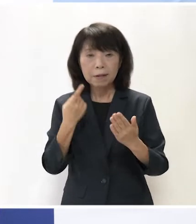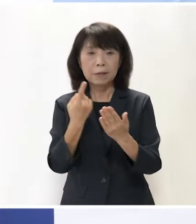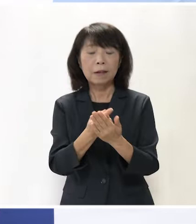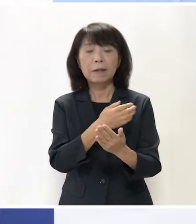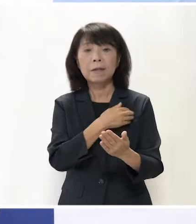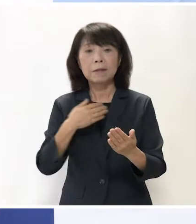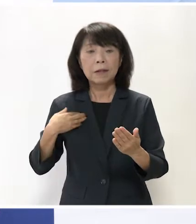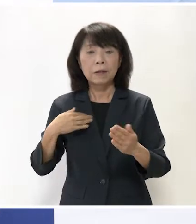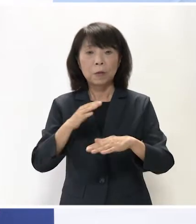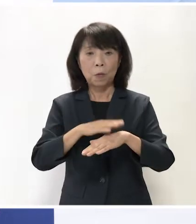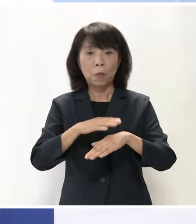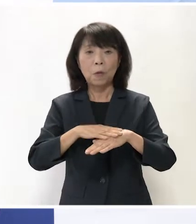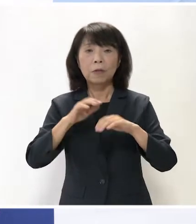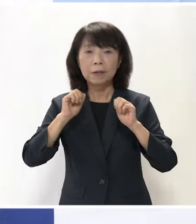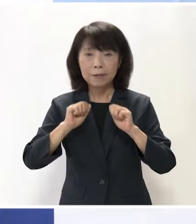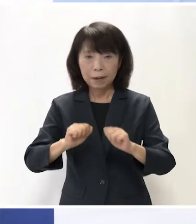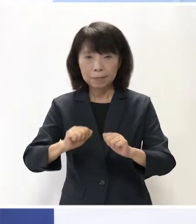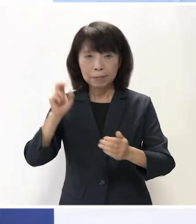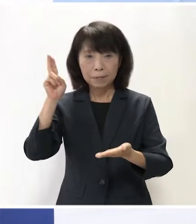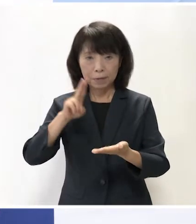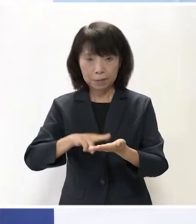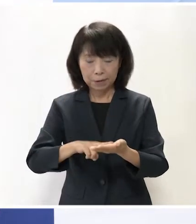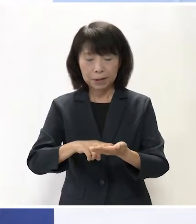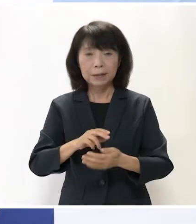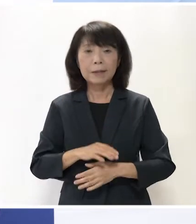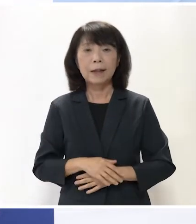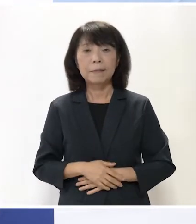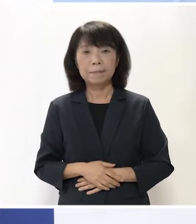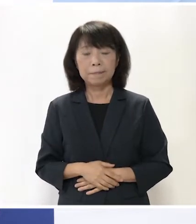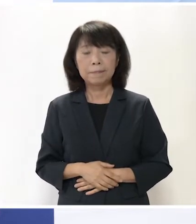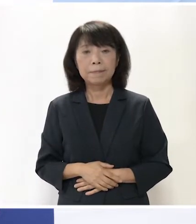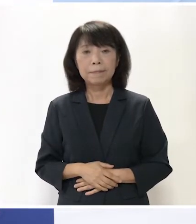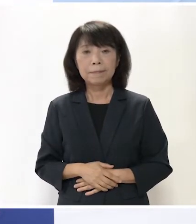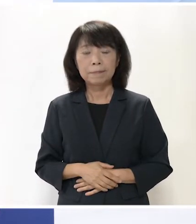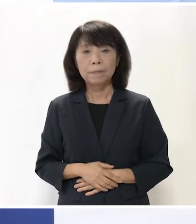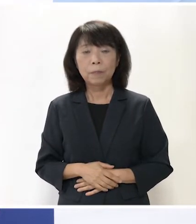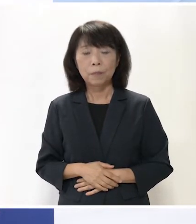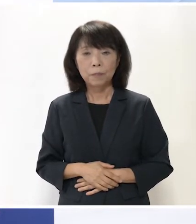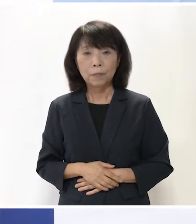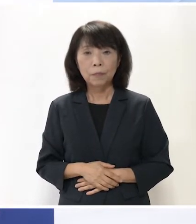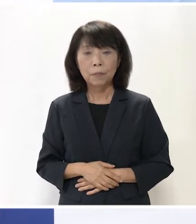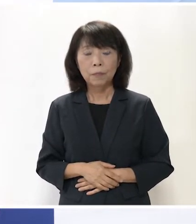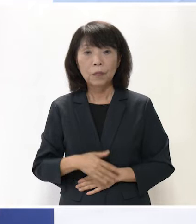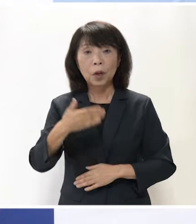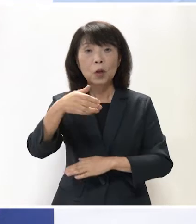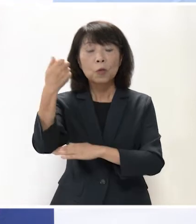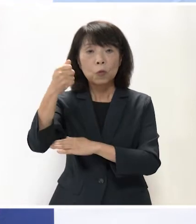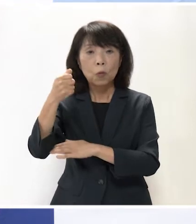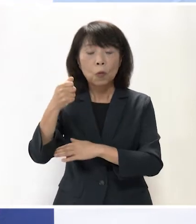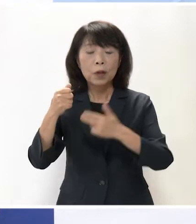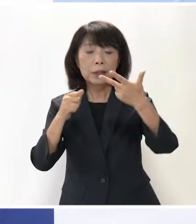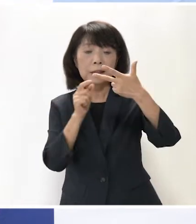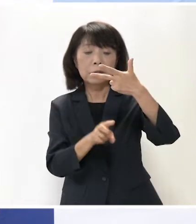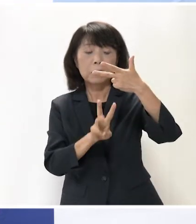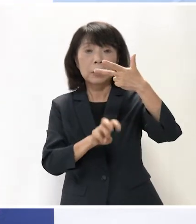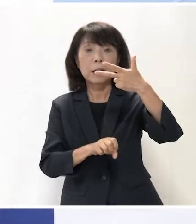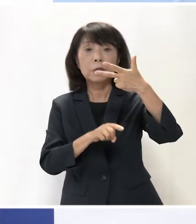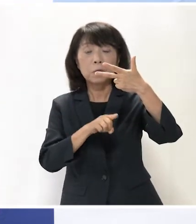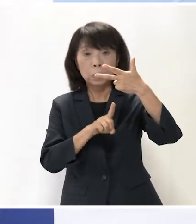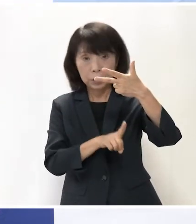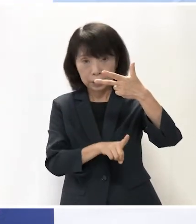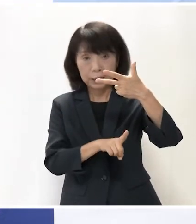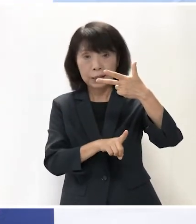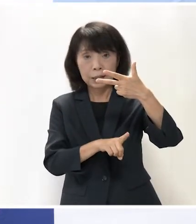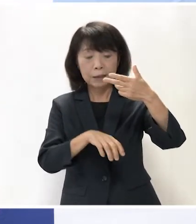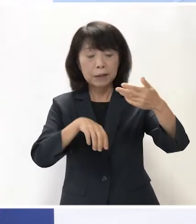で実施することといたしました。つきましては、7月31日に発行